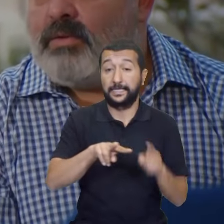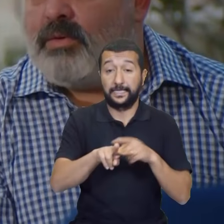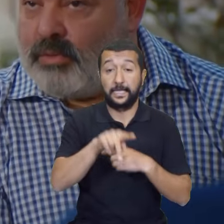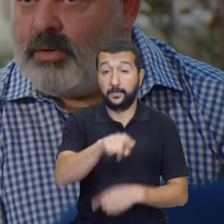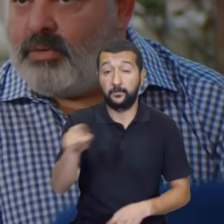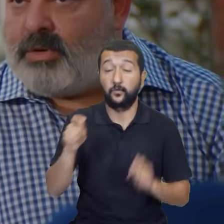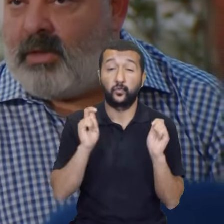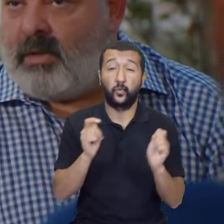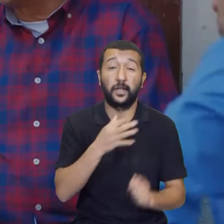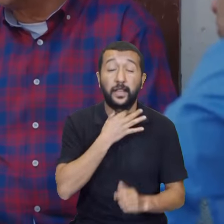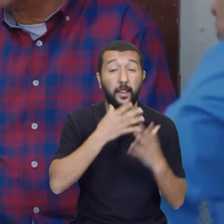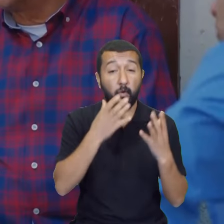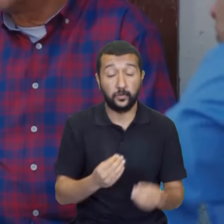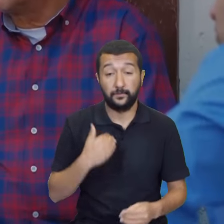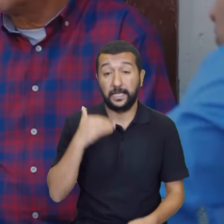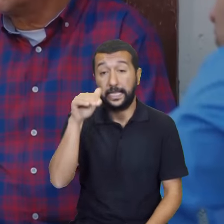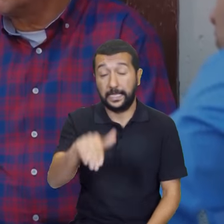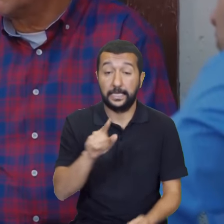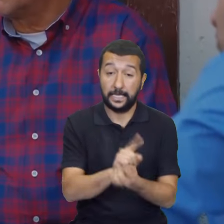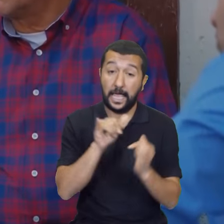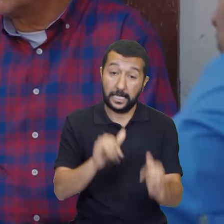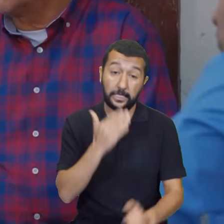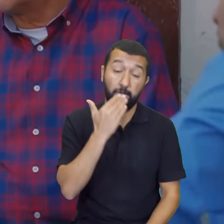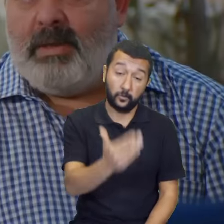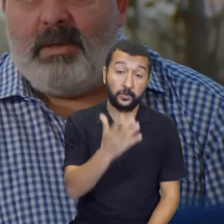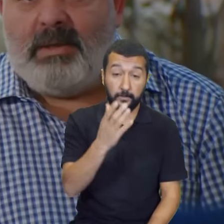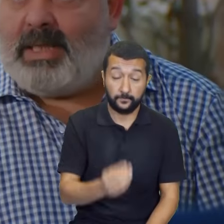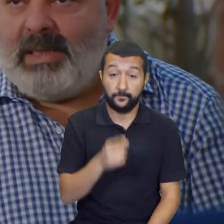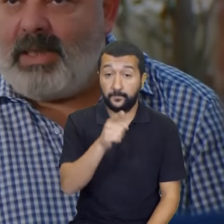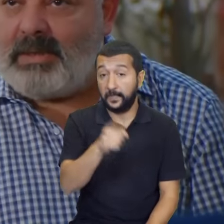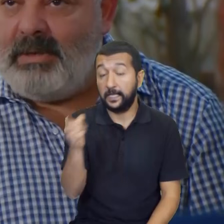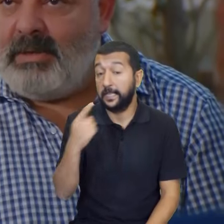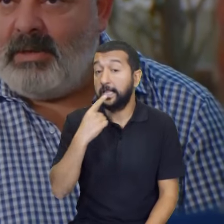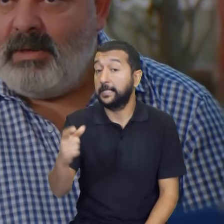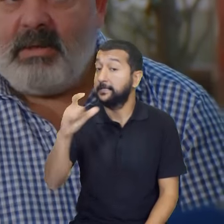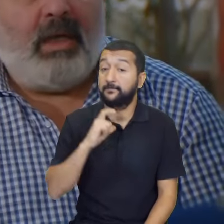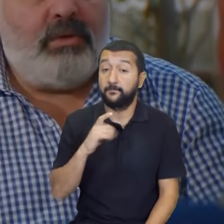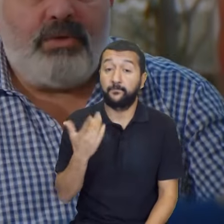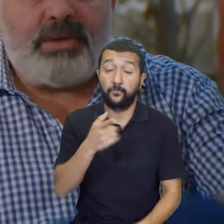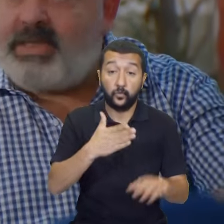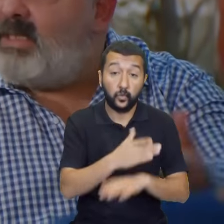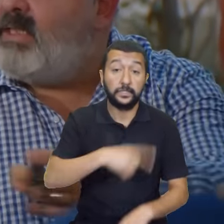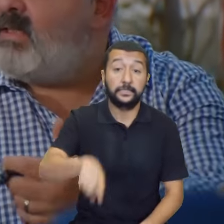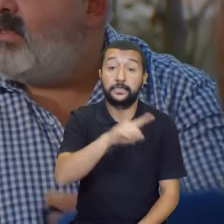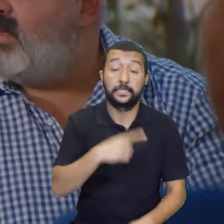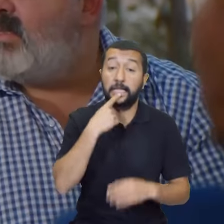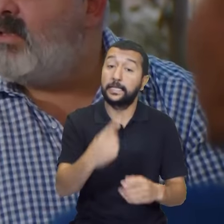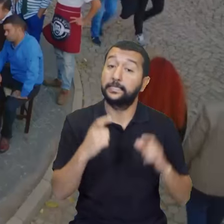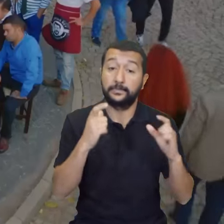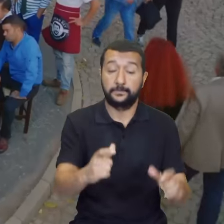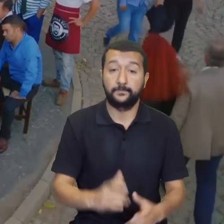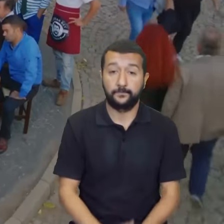yeğenler zor duruma düşse, ben de gelip sana aynı şeyi söylesem, sen ne dersin? Daha doğrusu siz ne